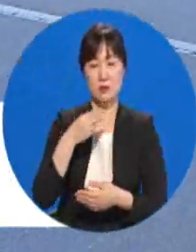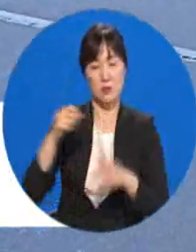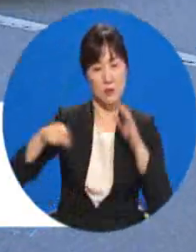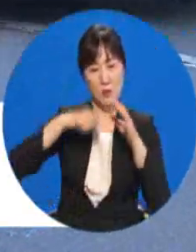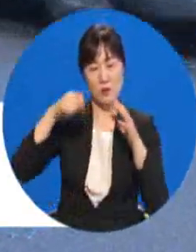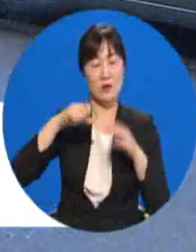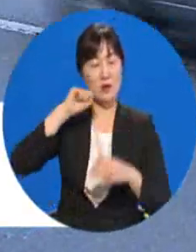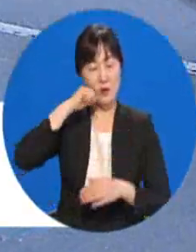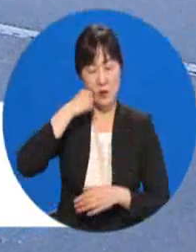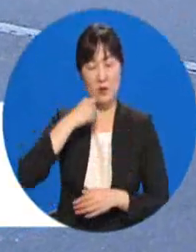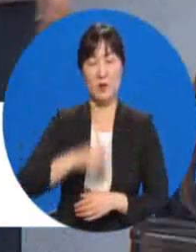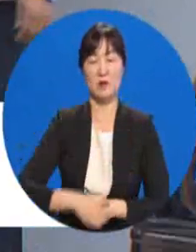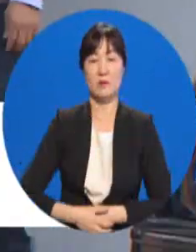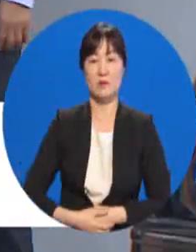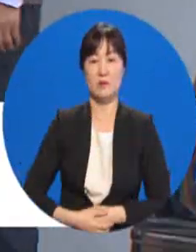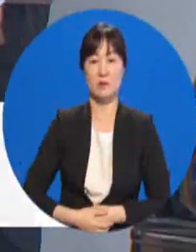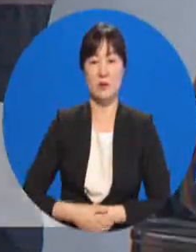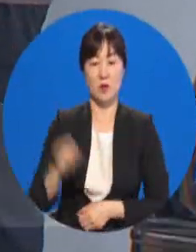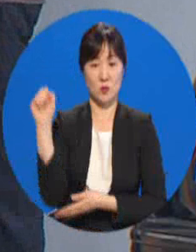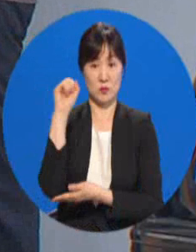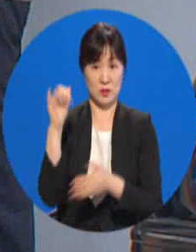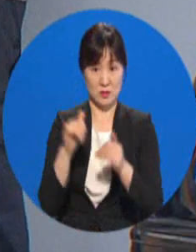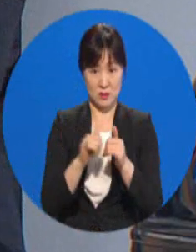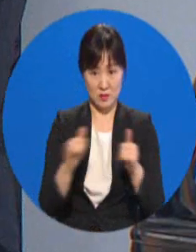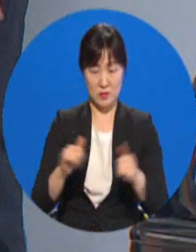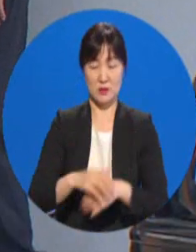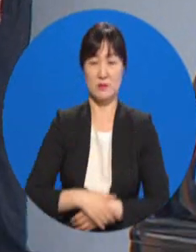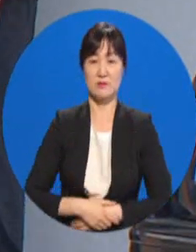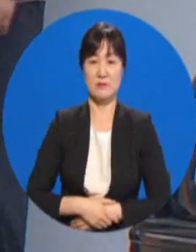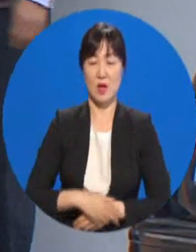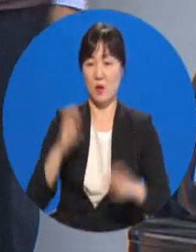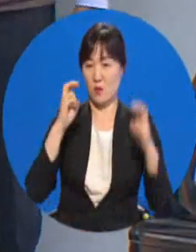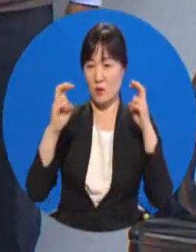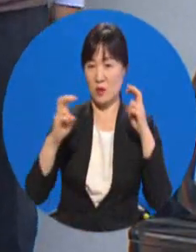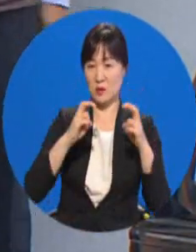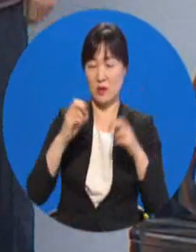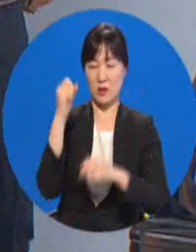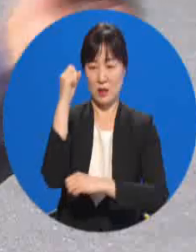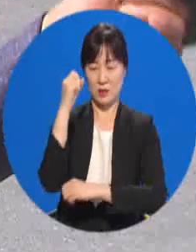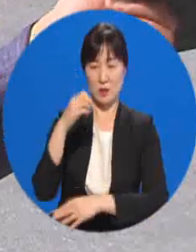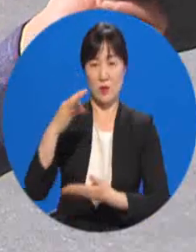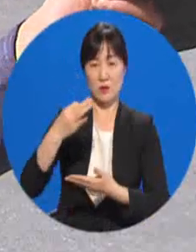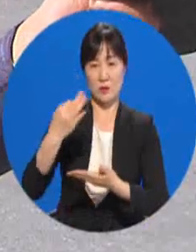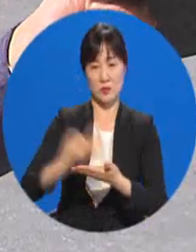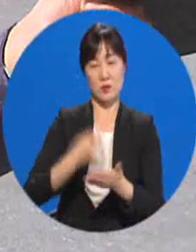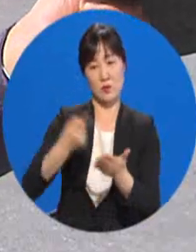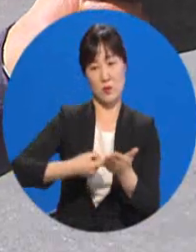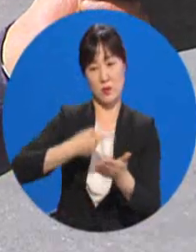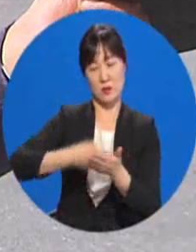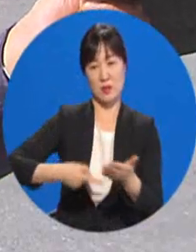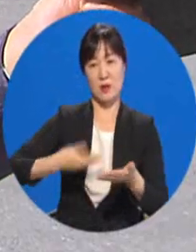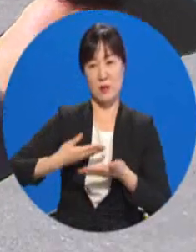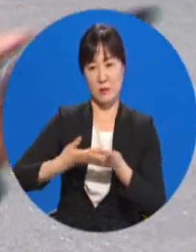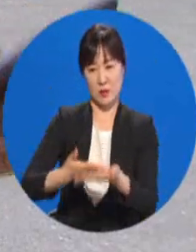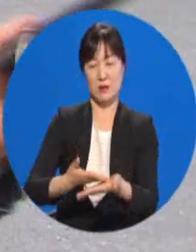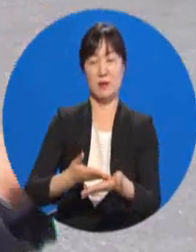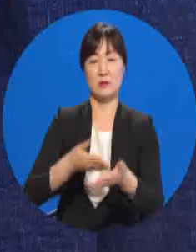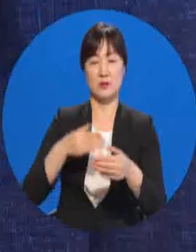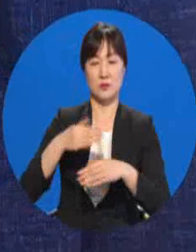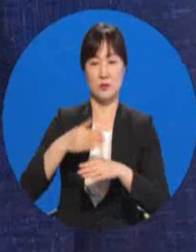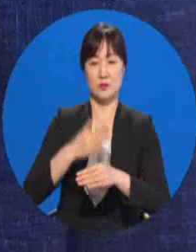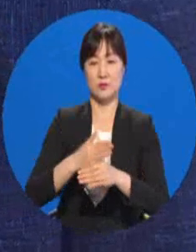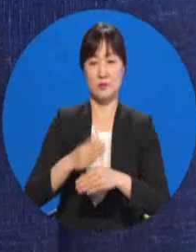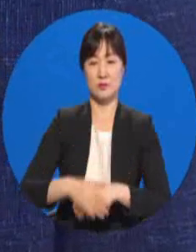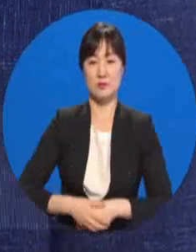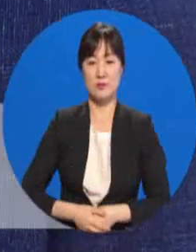어려워지기 때문입니다. 운전기사들은 사측이 기본급을 늘려 임금을 보전해줘야 한다고 주장하고 있습니다.